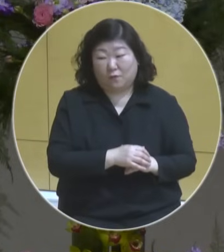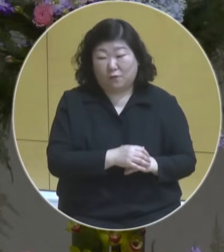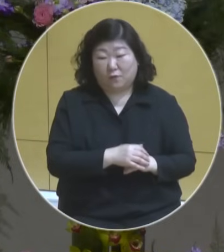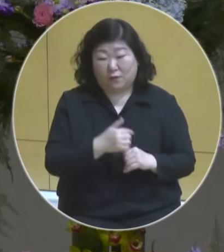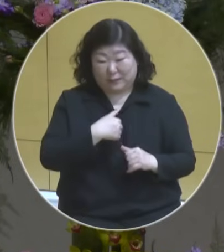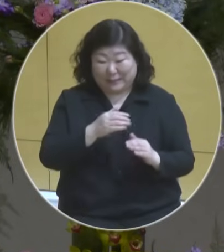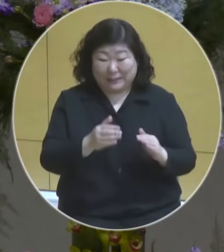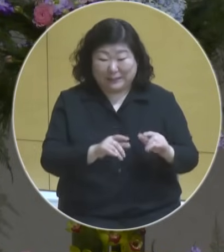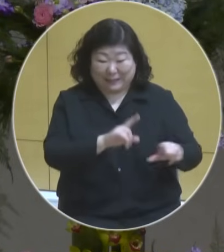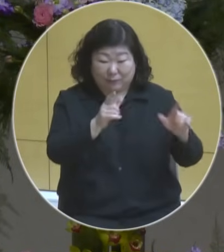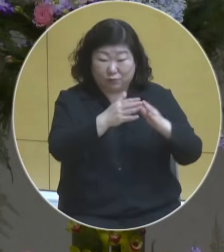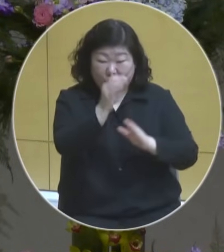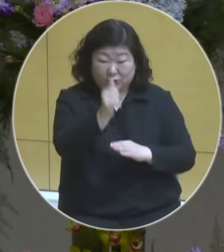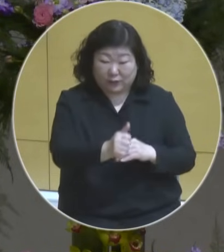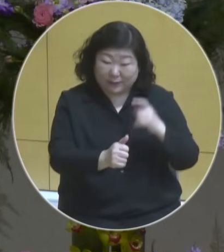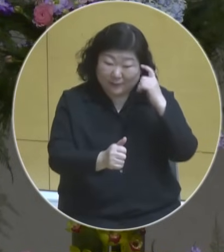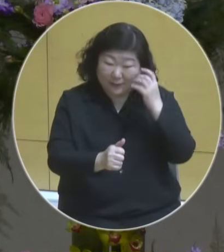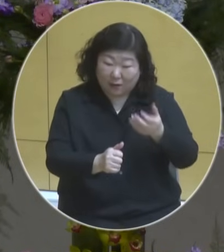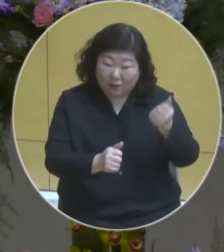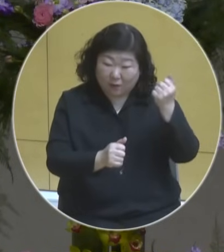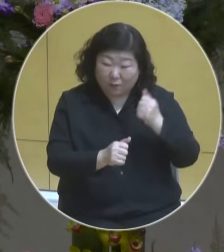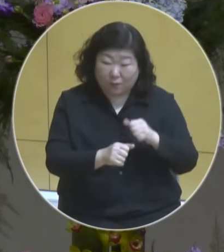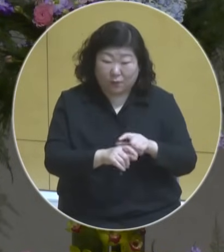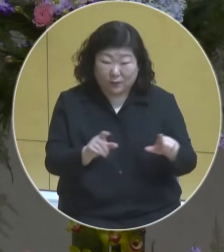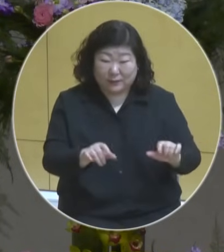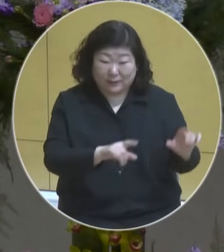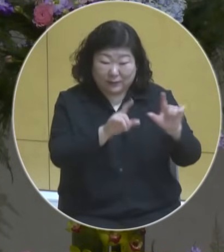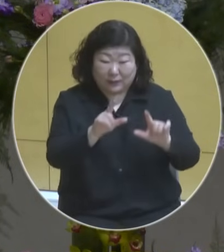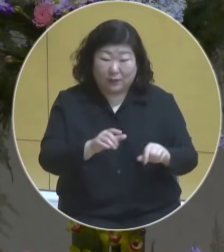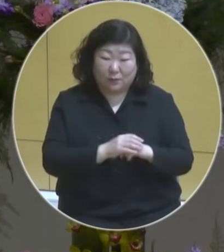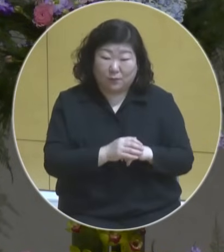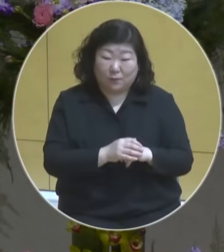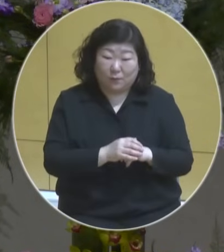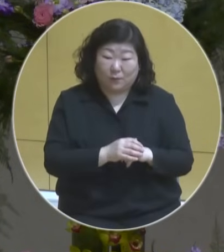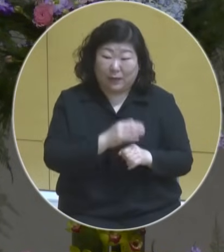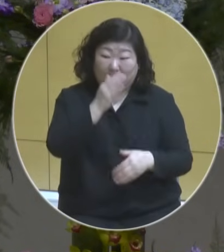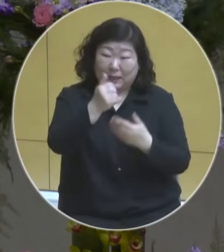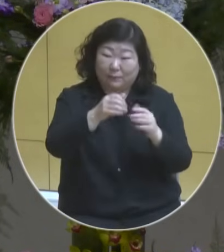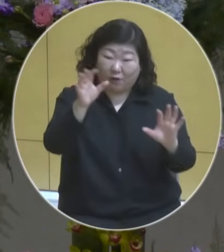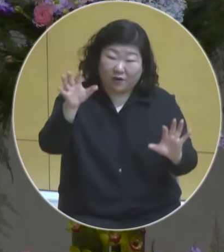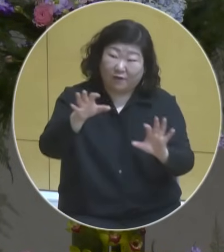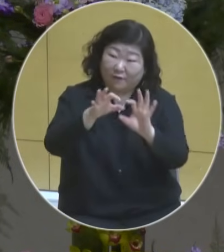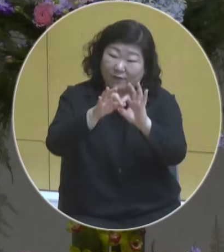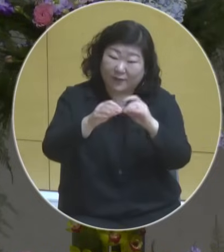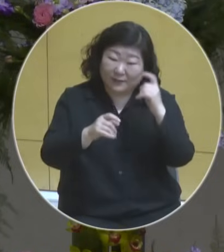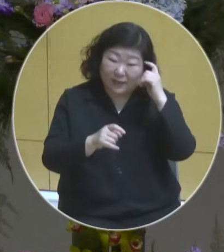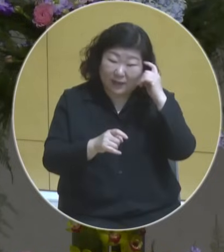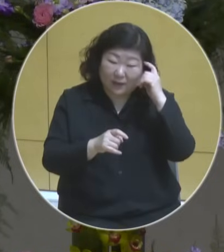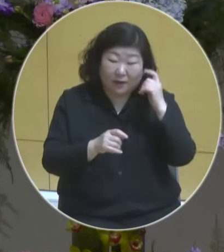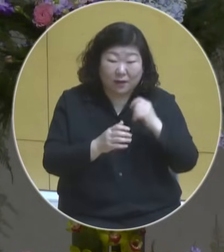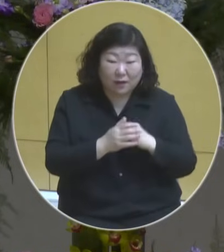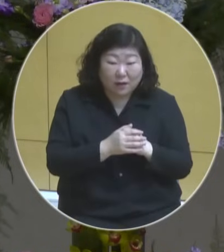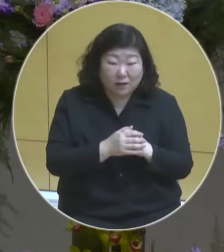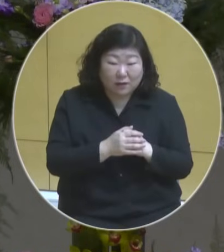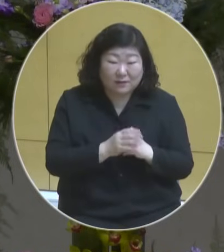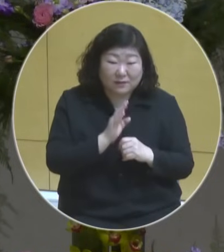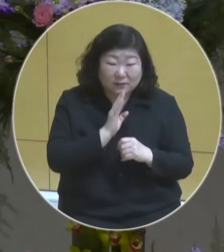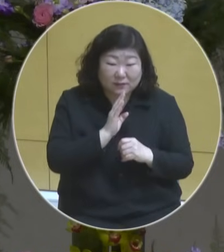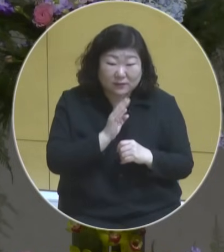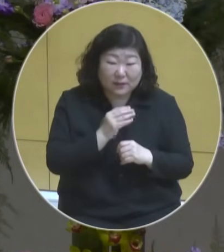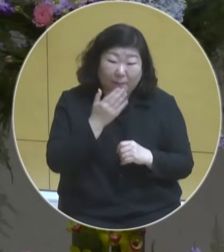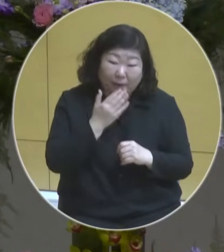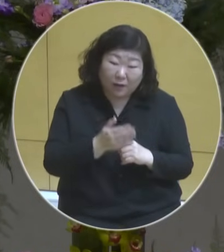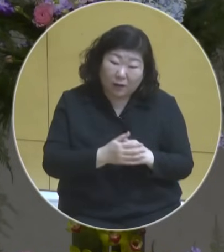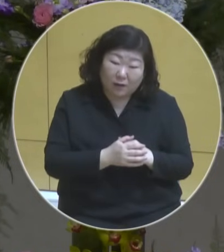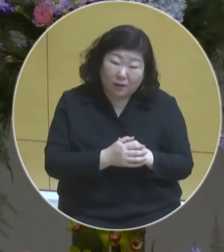주인이다 이런 마음과 의식을 가지고 내가 일상을 살면서 하나님과 내 삶을 연관지어서 생각할 수 있는 삶이 실제적으로 우리 삶에